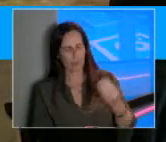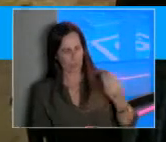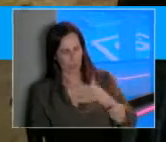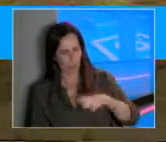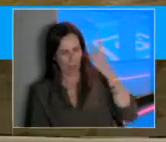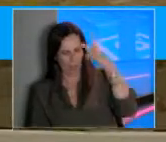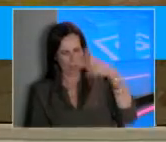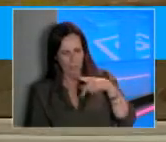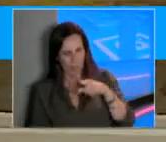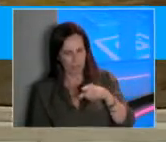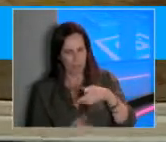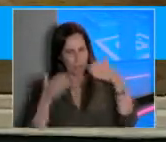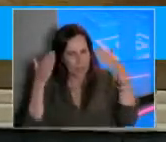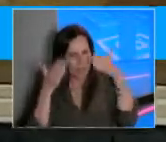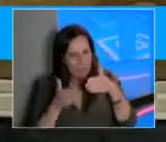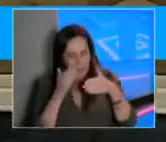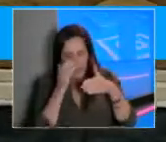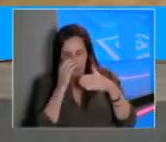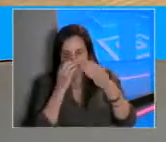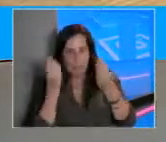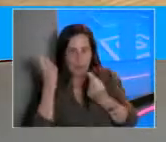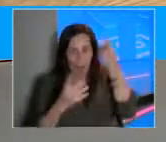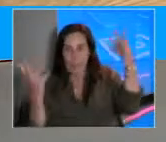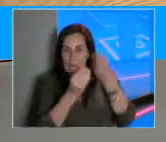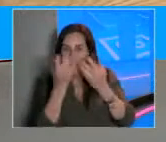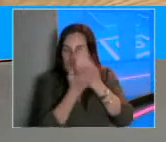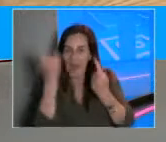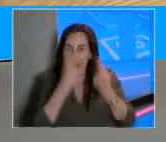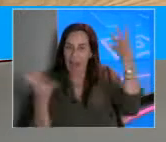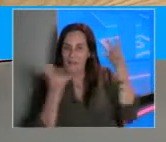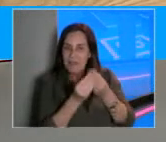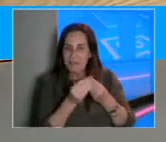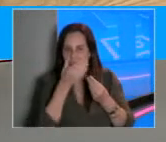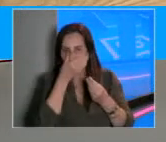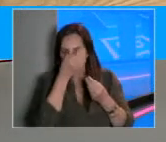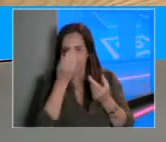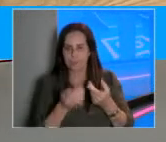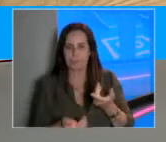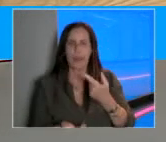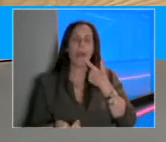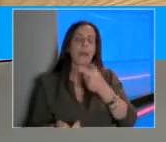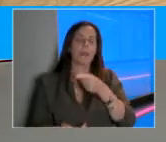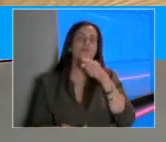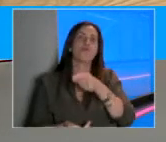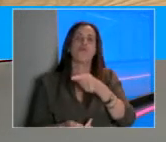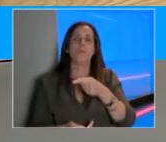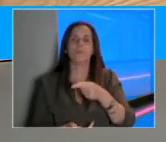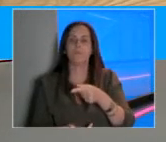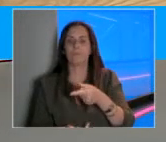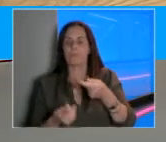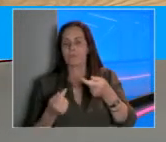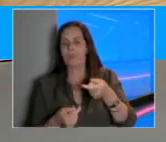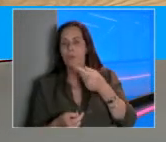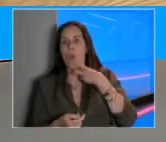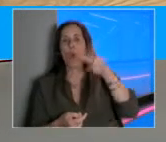האם אתם מתמקדים באיזשהו תקדים? האם היה תקדים כזה? כי אתה יודע, הבטחת לומר שבעצם תובעים חבר